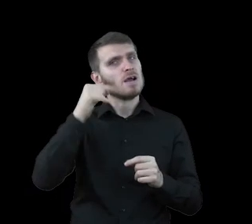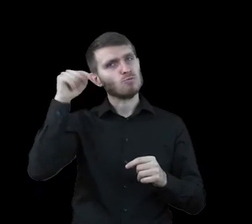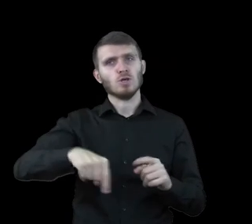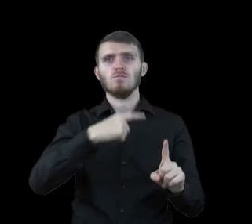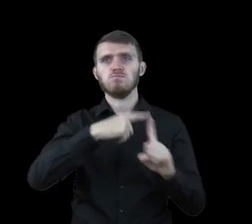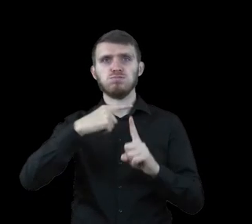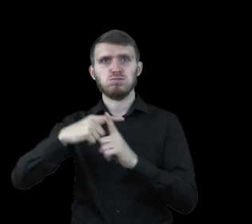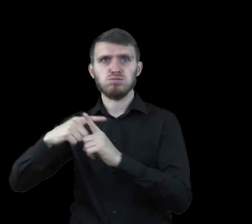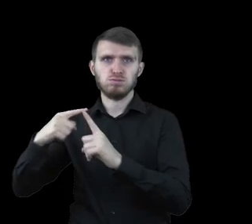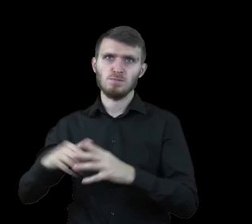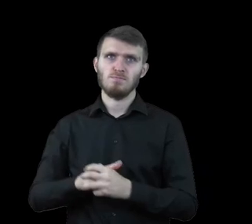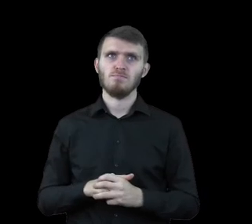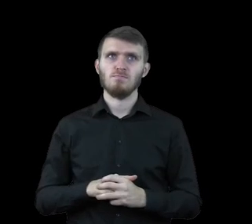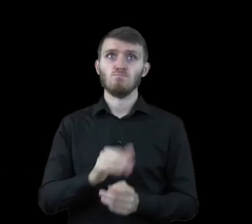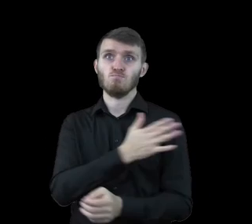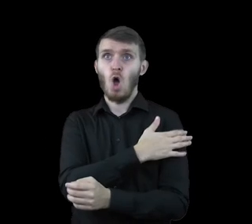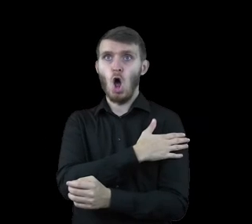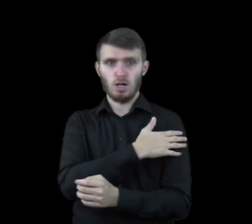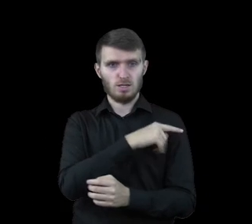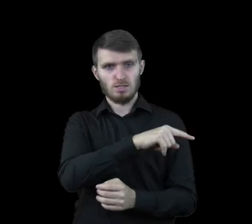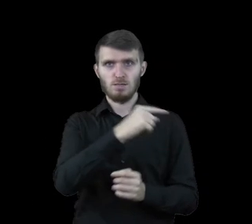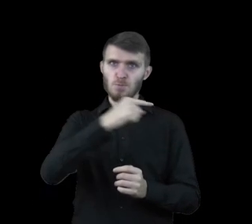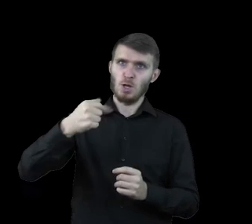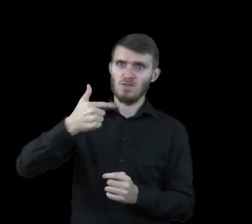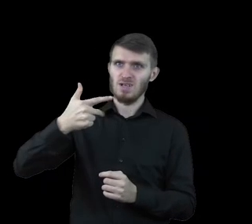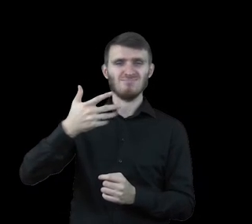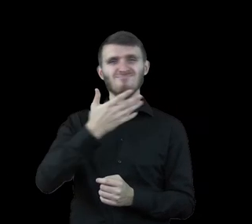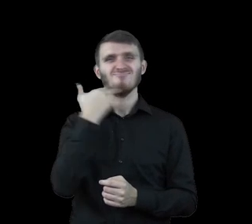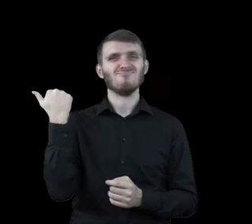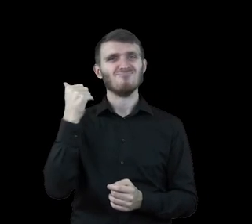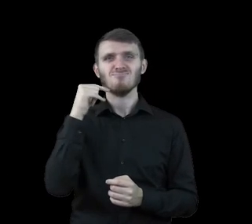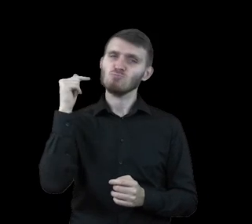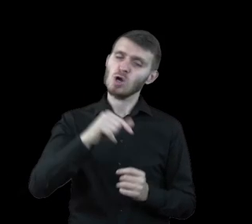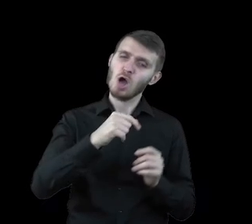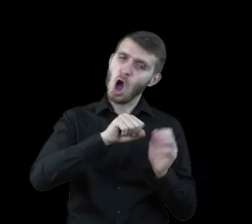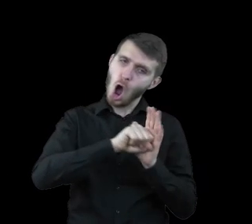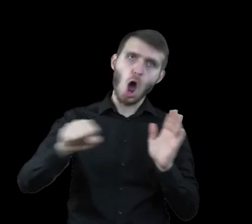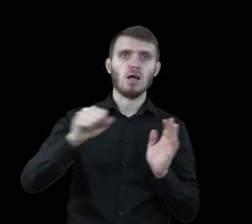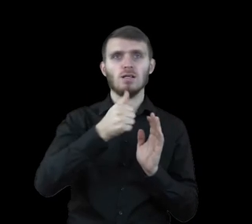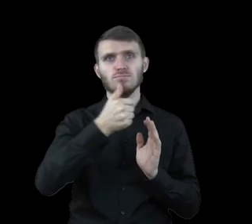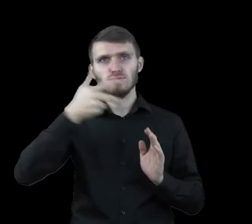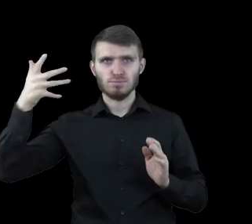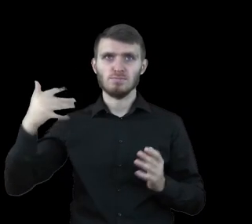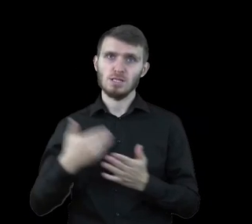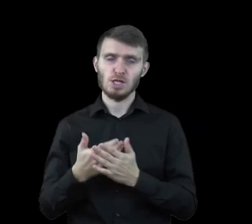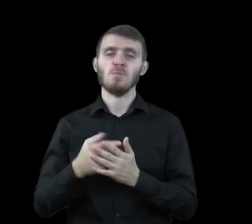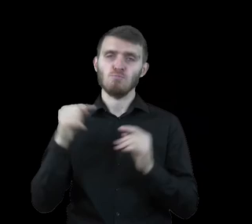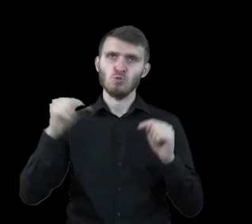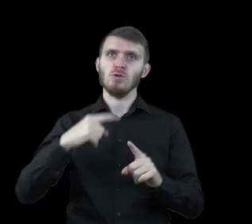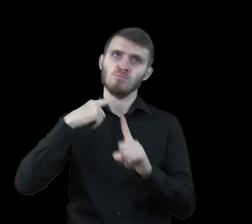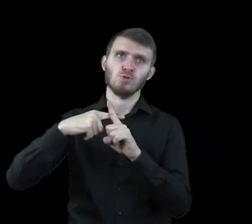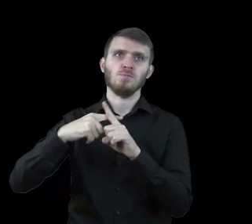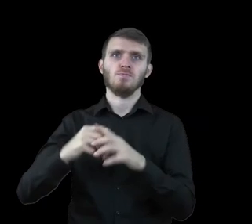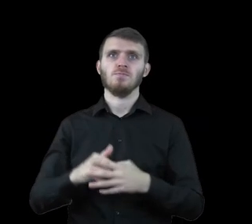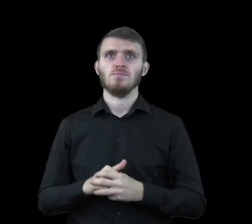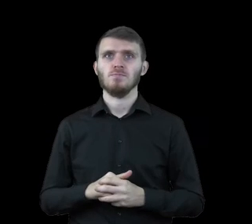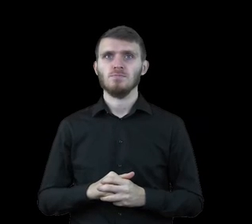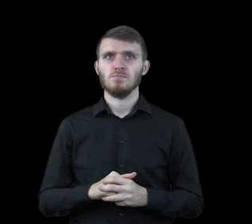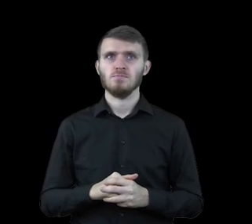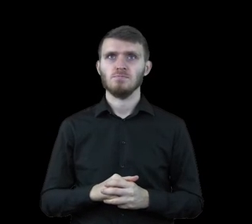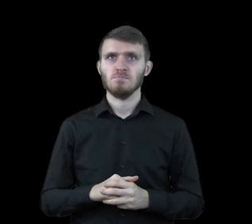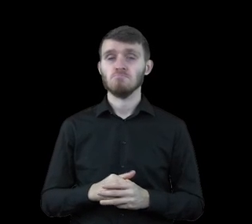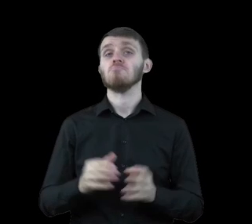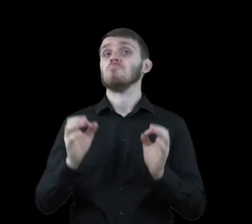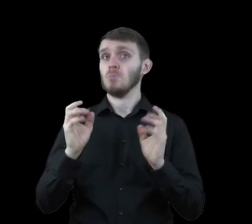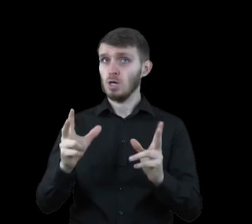ujemne. Tutaj nie może być, że długość tego boku jest ujemna. Czyli jeśli spierwiastkujemy sobie lewą stronę urównania oraz